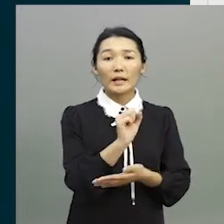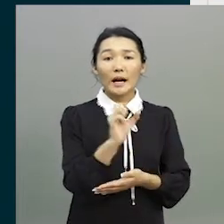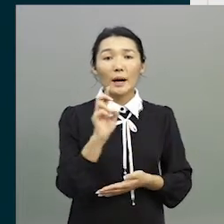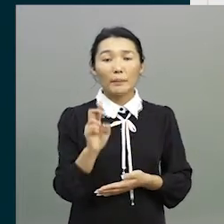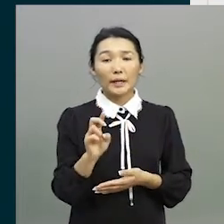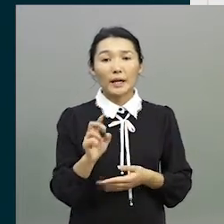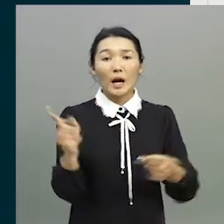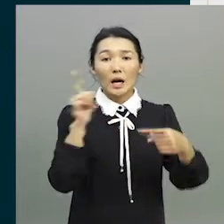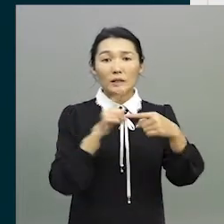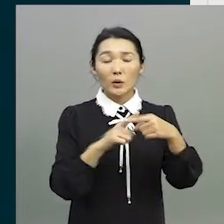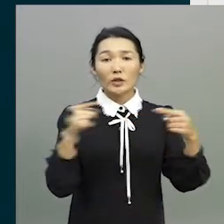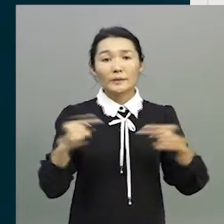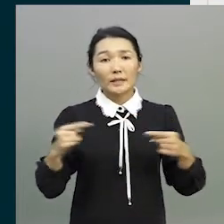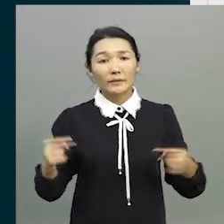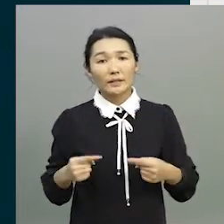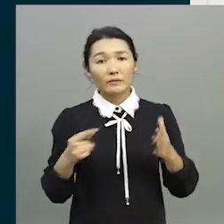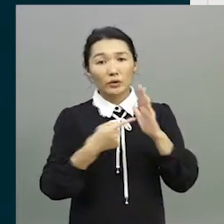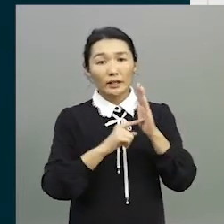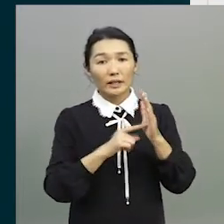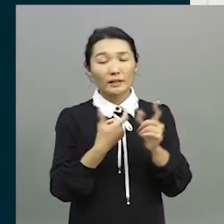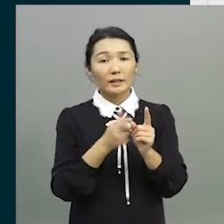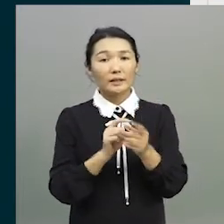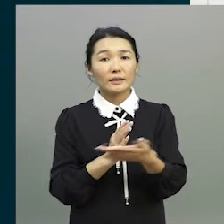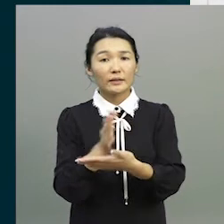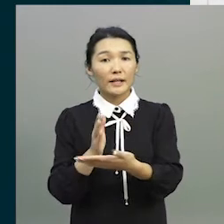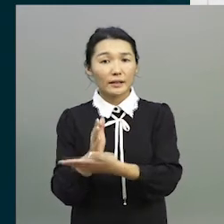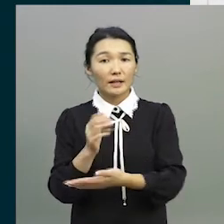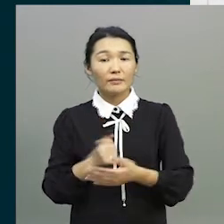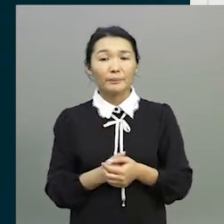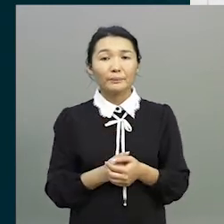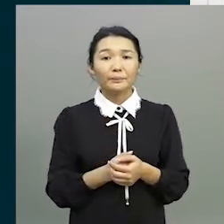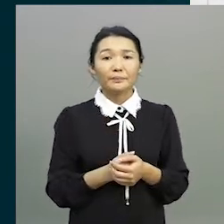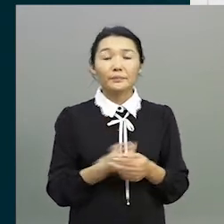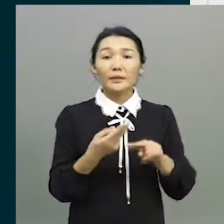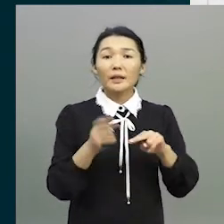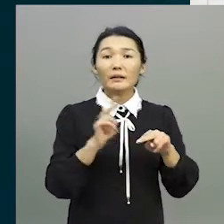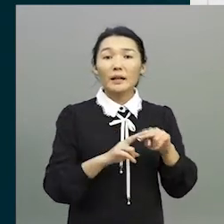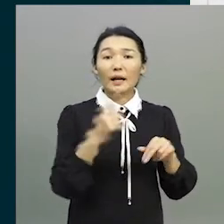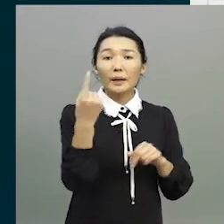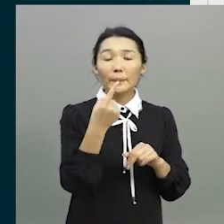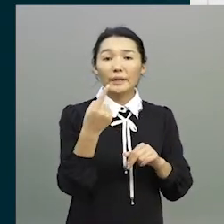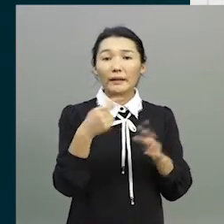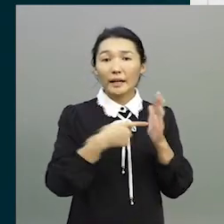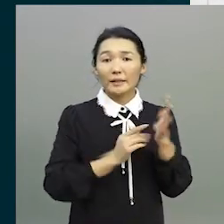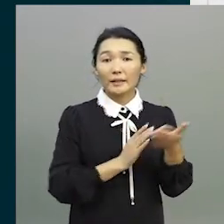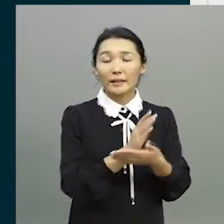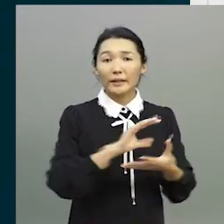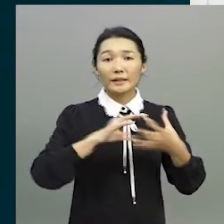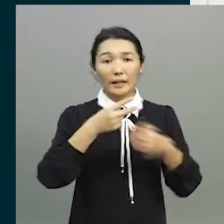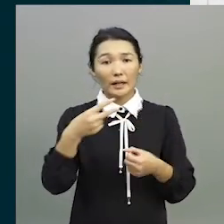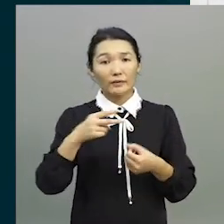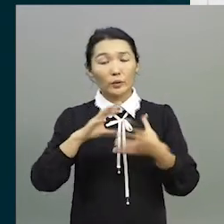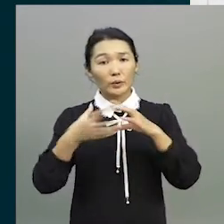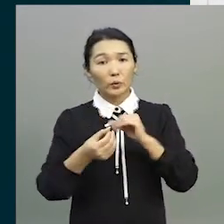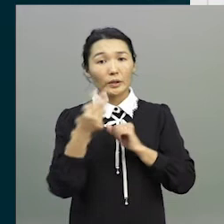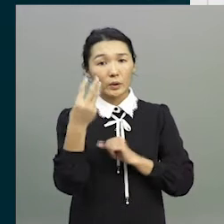сложим соответствующие координаты этих векторов так как первая координата вектора сумма будет равна сумме 3